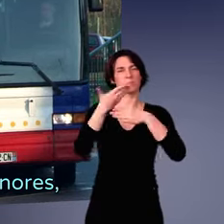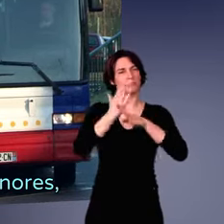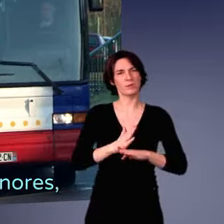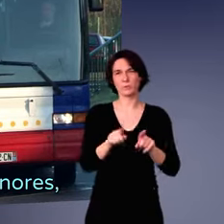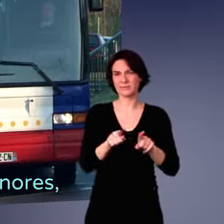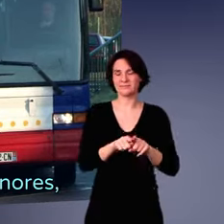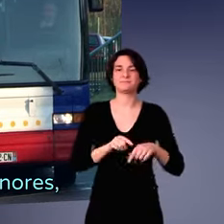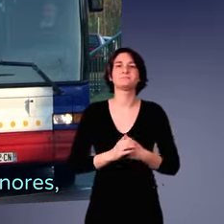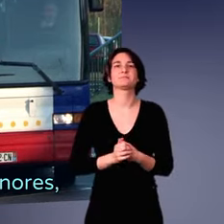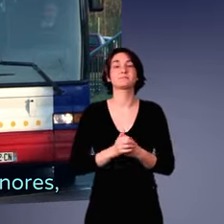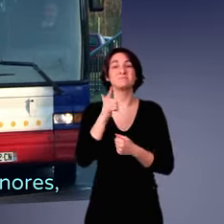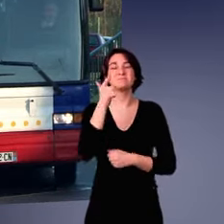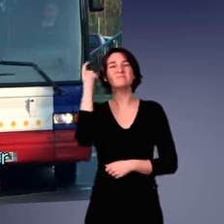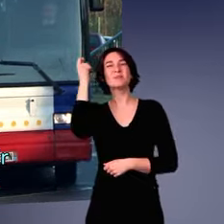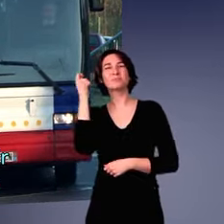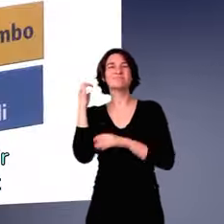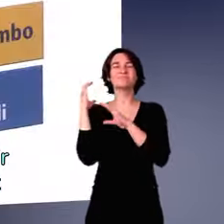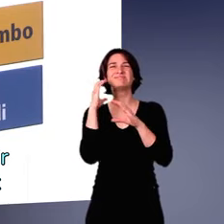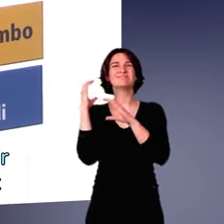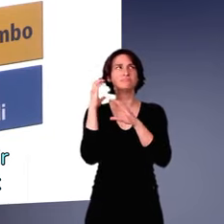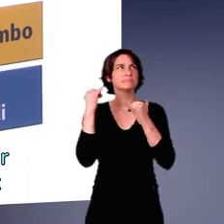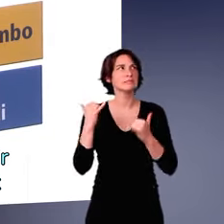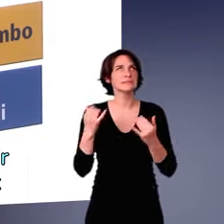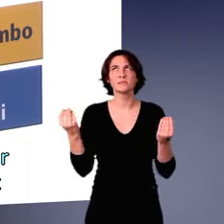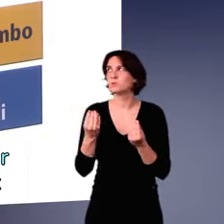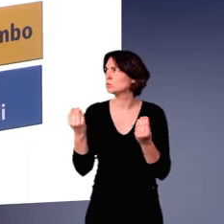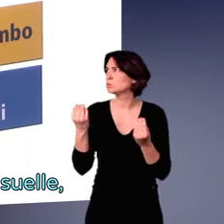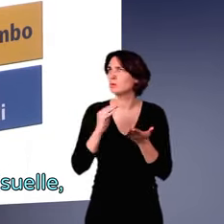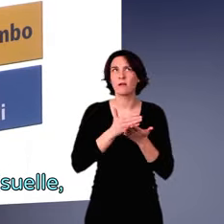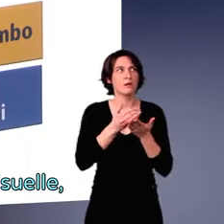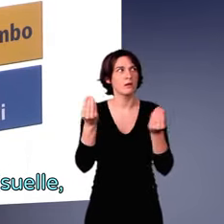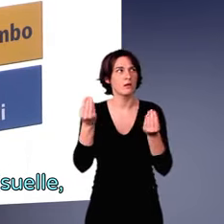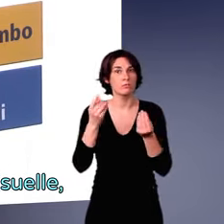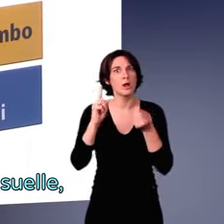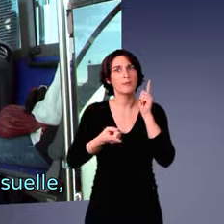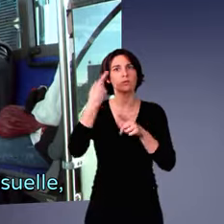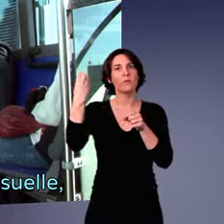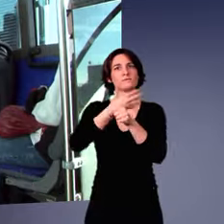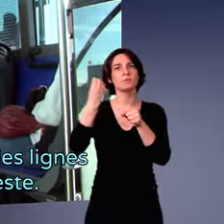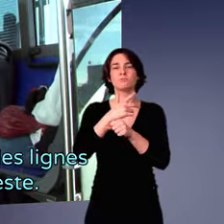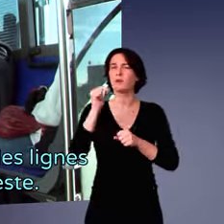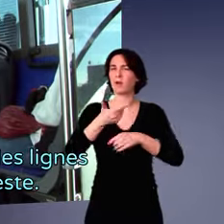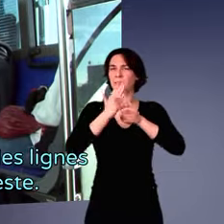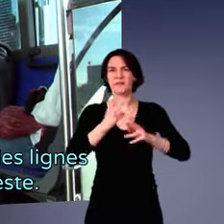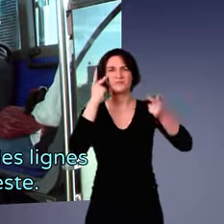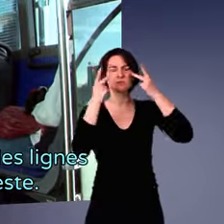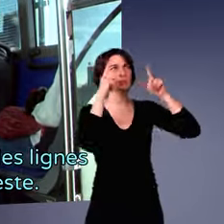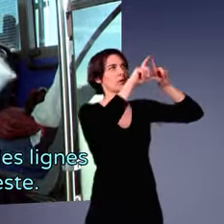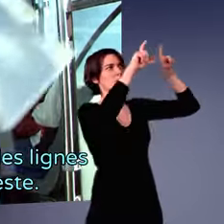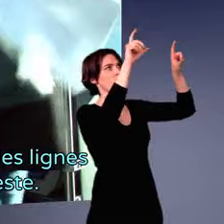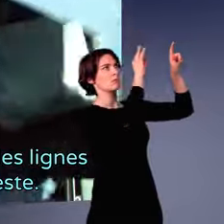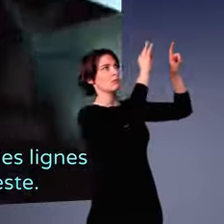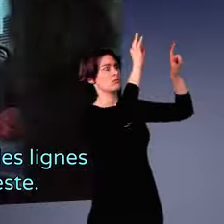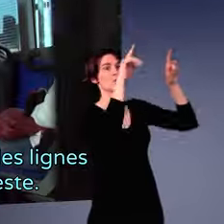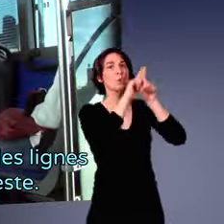les annonces visuelles et sonores importantes pour savoir où l'on en est du trajer quand on a une déficience visuelle se généralise également